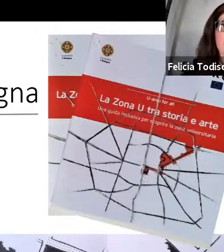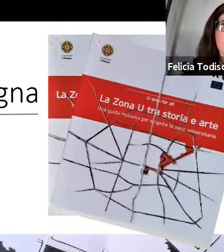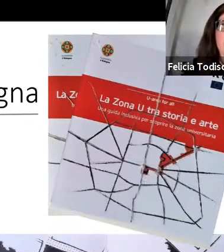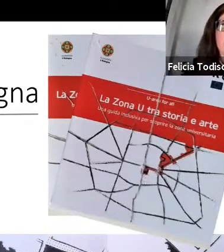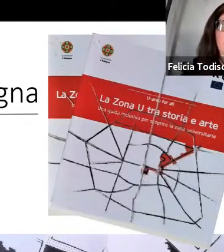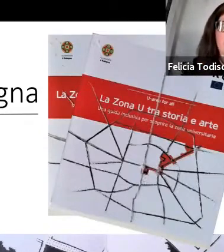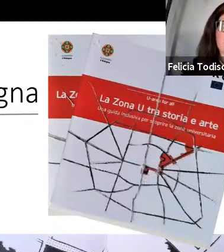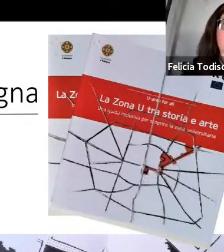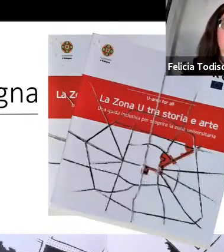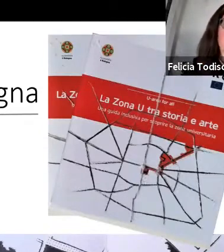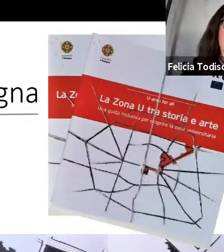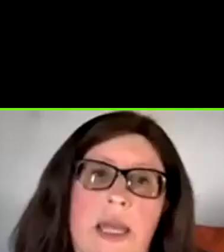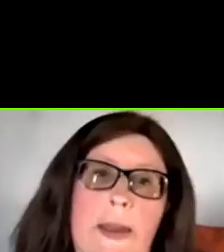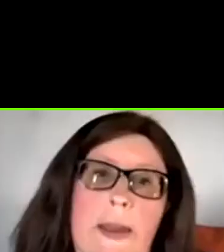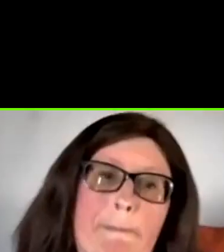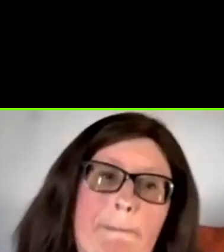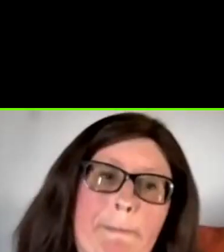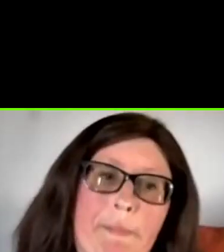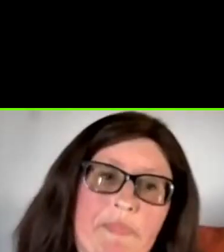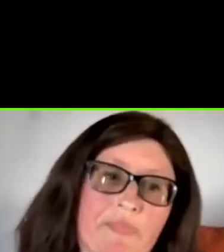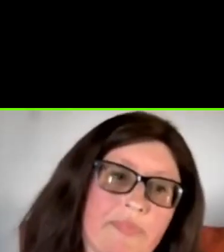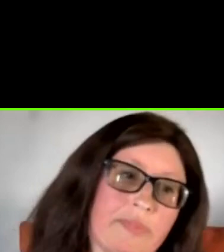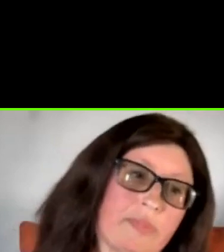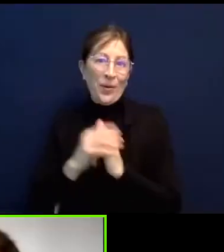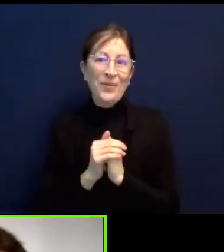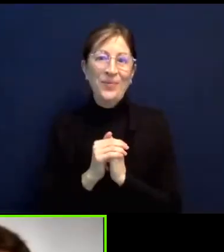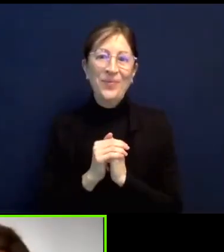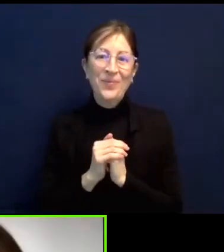tempo. Grazie a tutti.